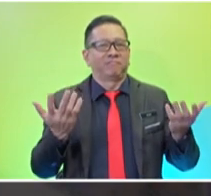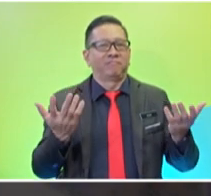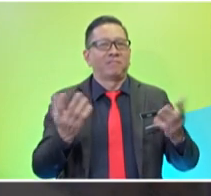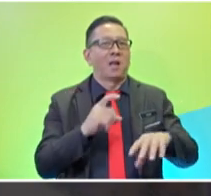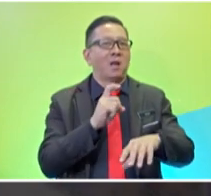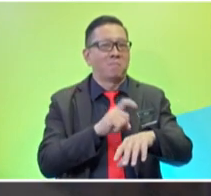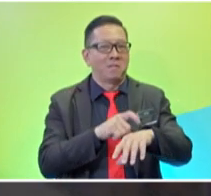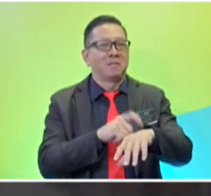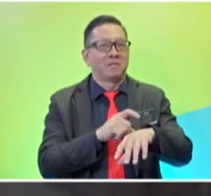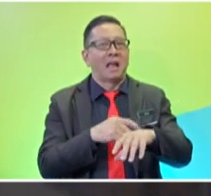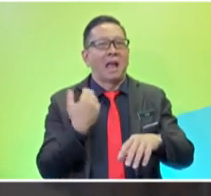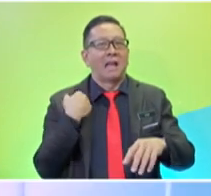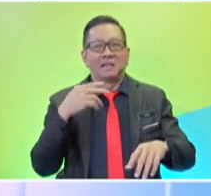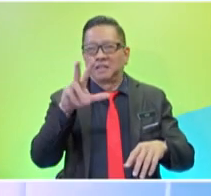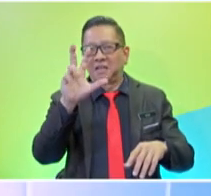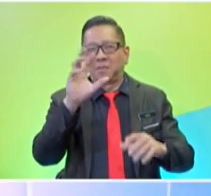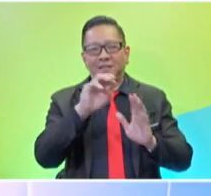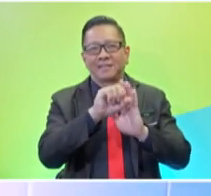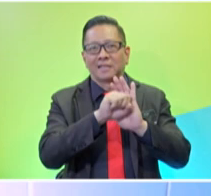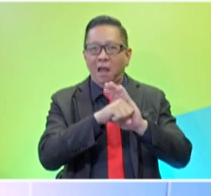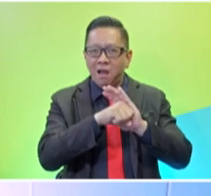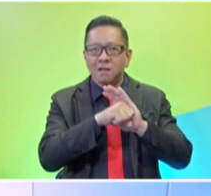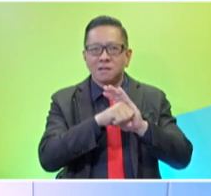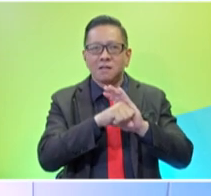lebih kurang 30 soal